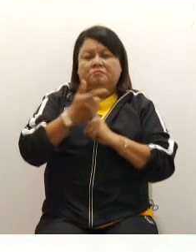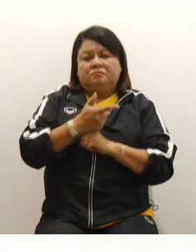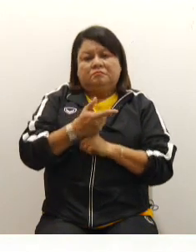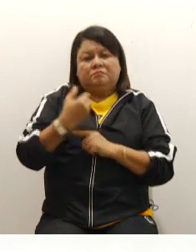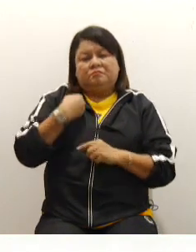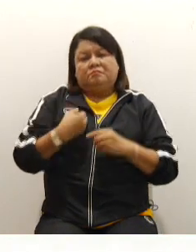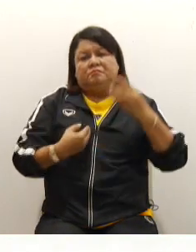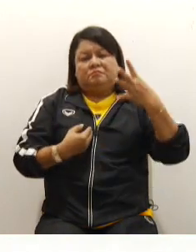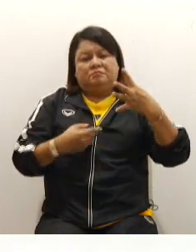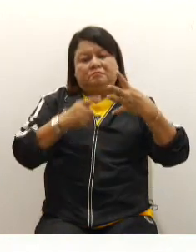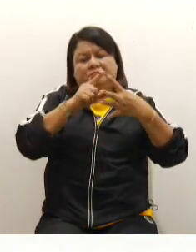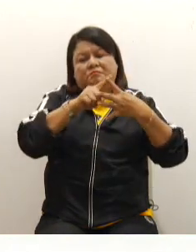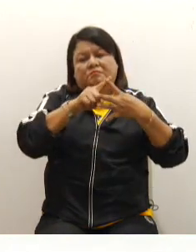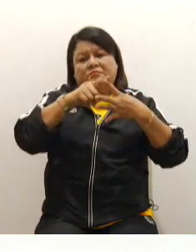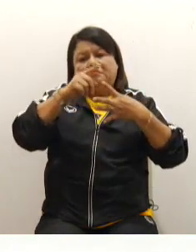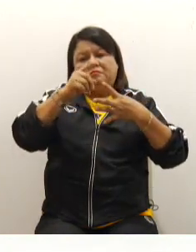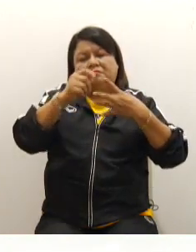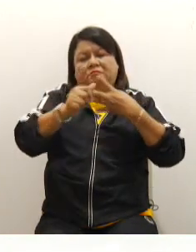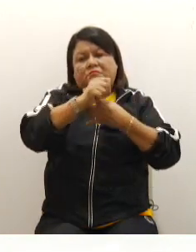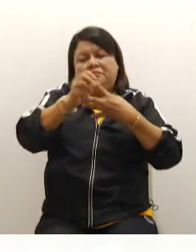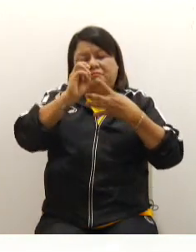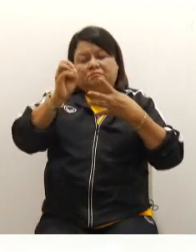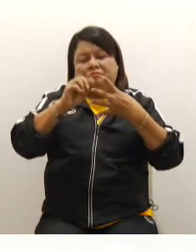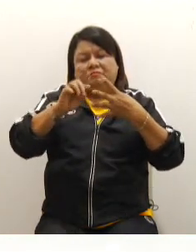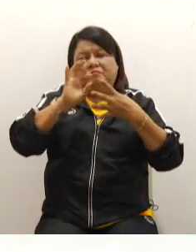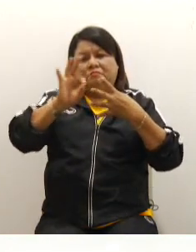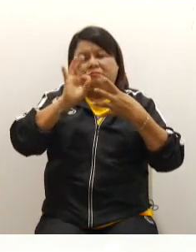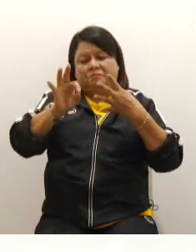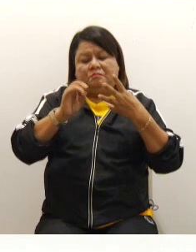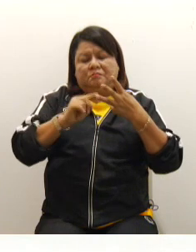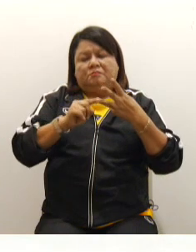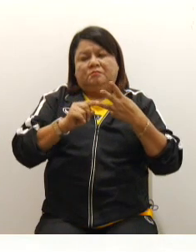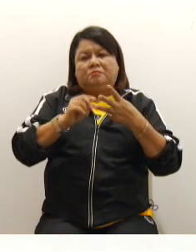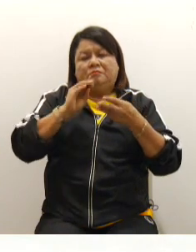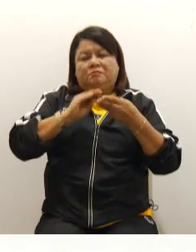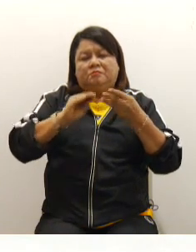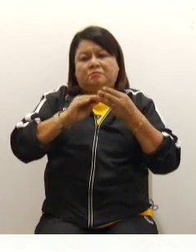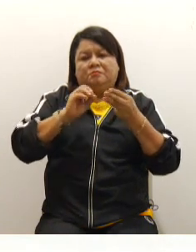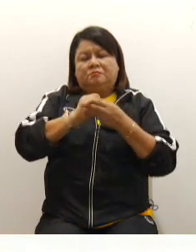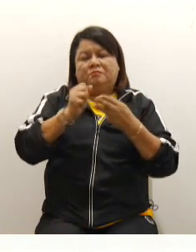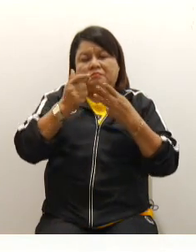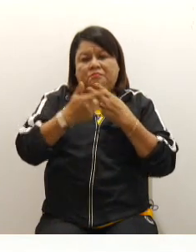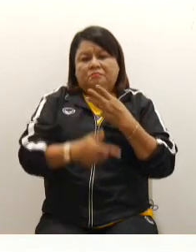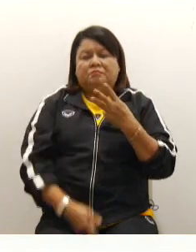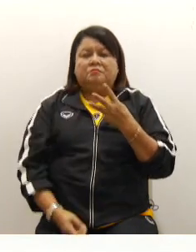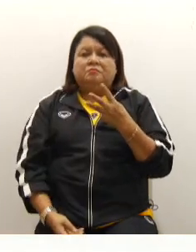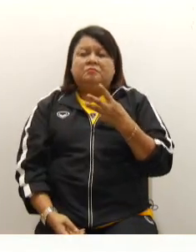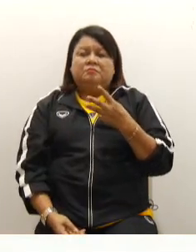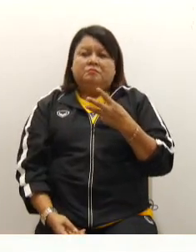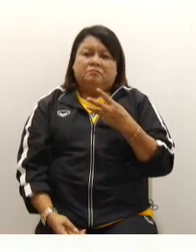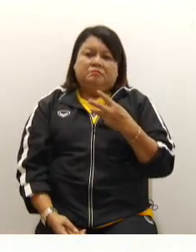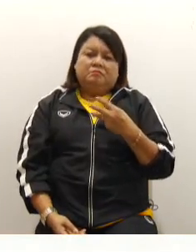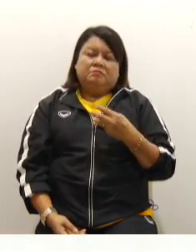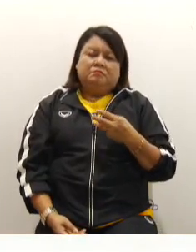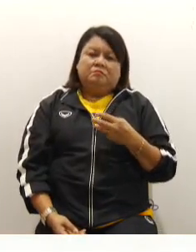นคือปลอดภัยประหยัดพลังงานและเป็นมิตรต่อสิ่งแวดล้อมมีแค่3อย่างค่ะปลอดภัย ประหยัดพลังงานเป็นมิตรต่อสิ่งแวดล้อมอันนั้นคือเ